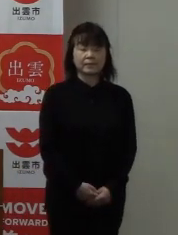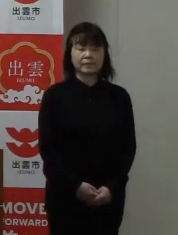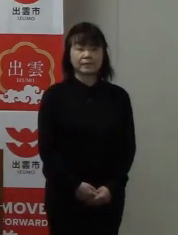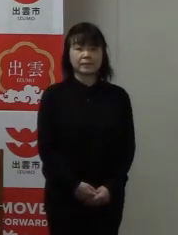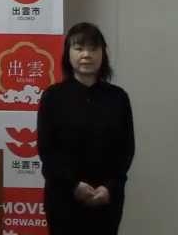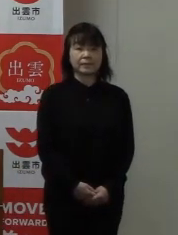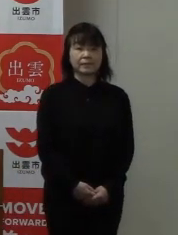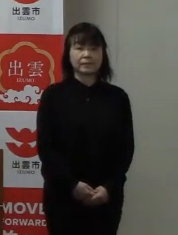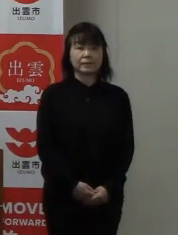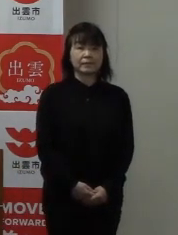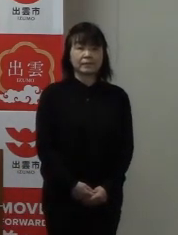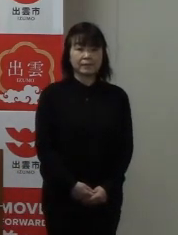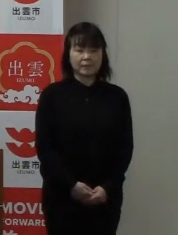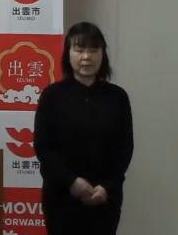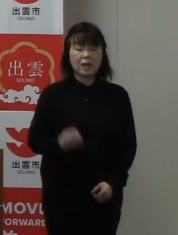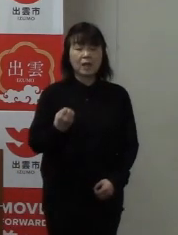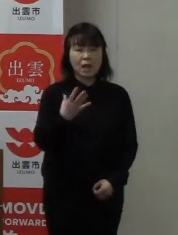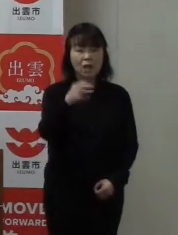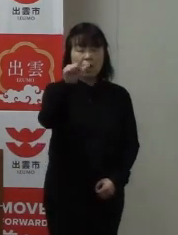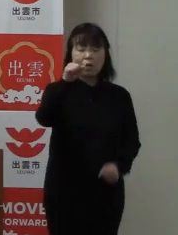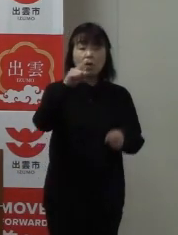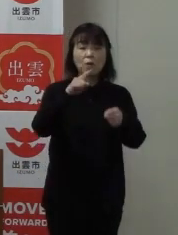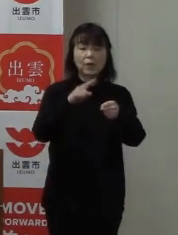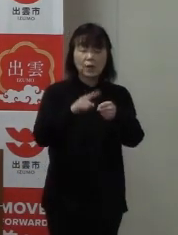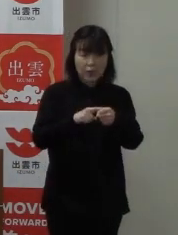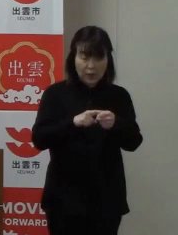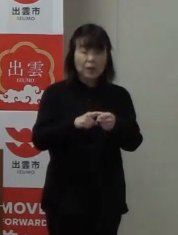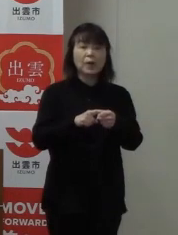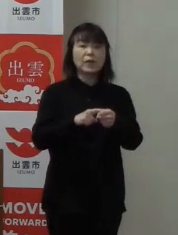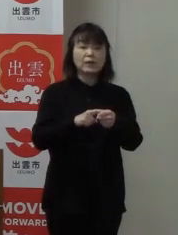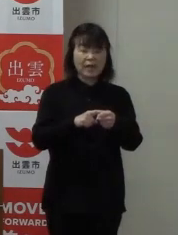それでは、令和5年、最初の